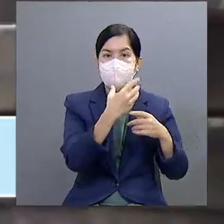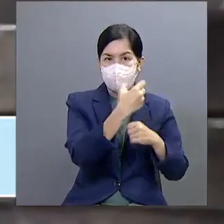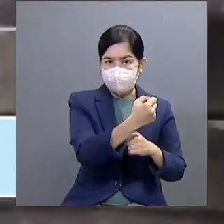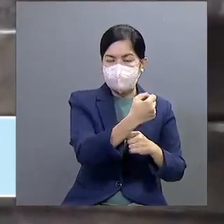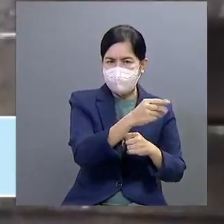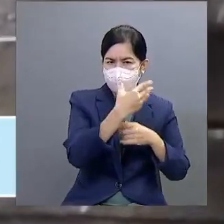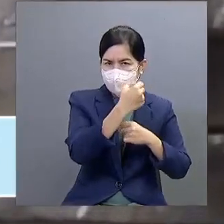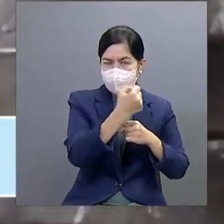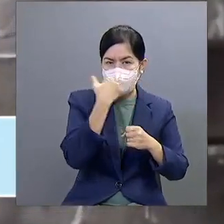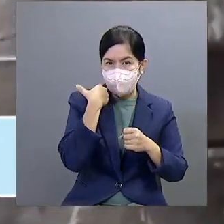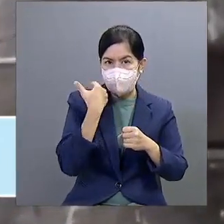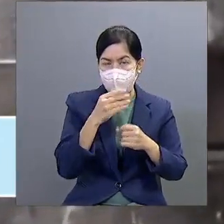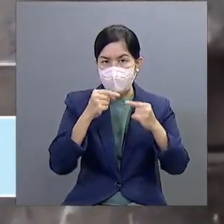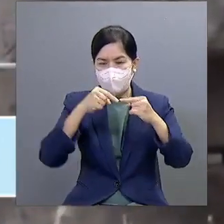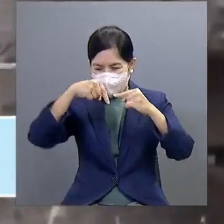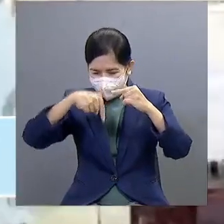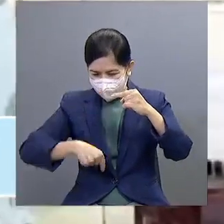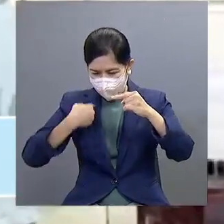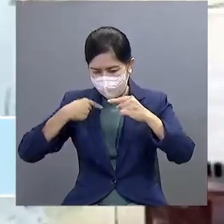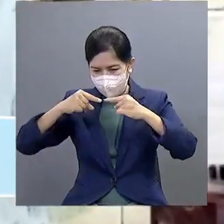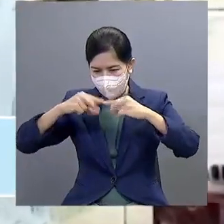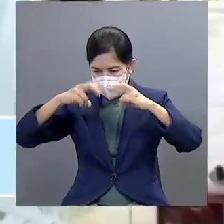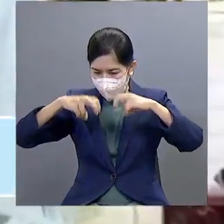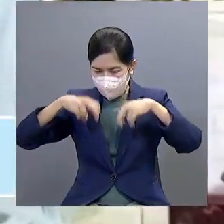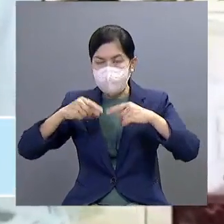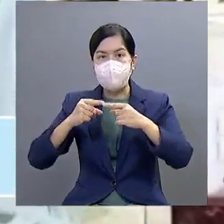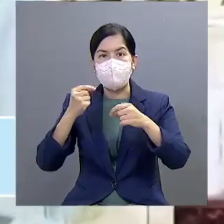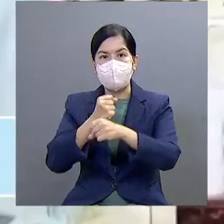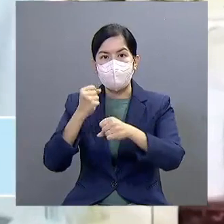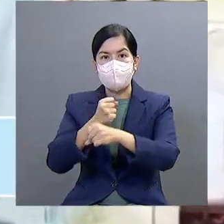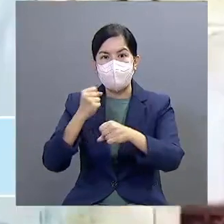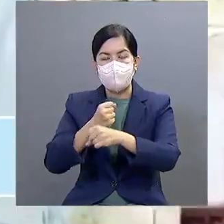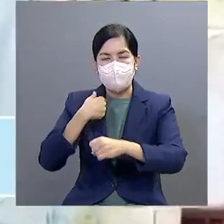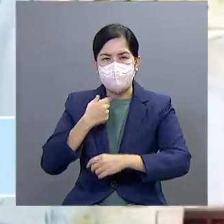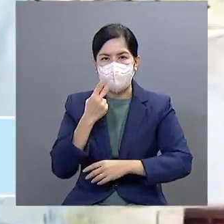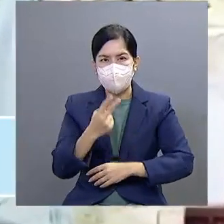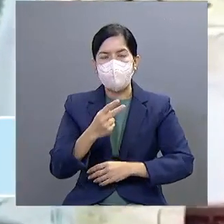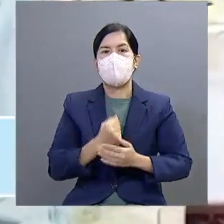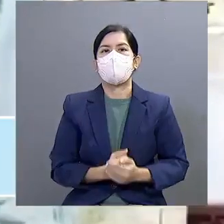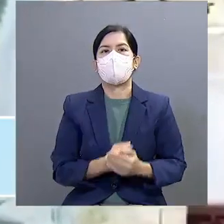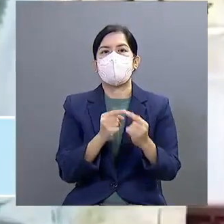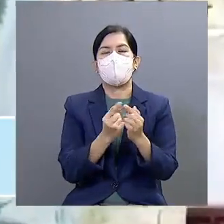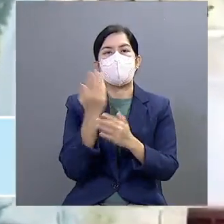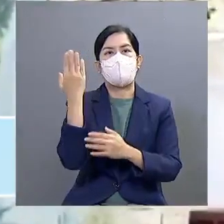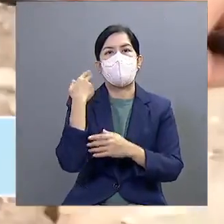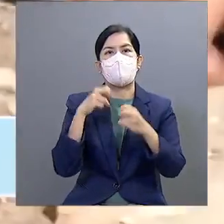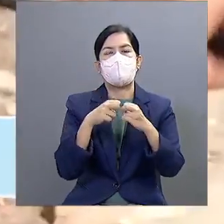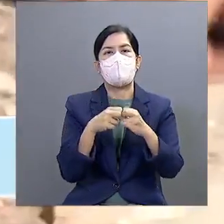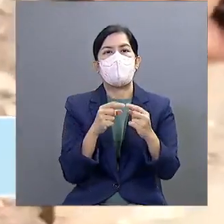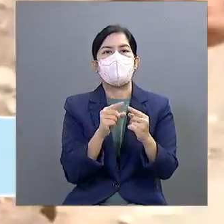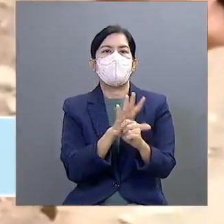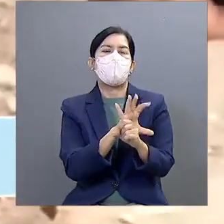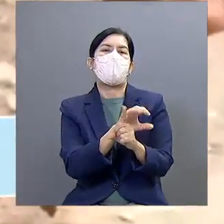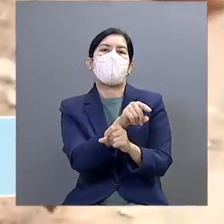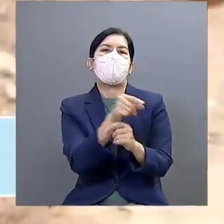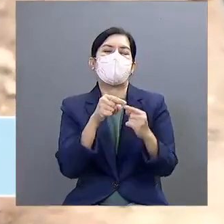กซึ้งถึงแก่นการตีมีด ถูกต้อง ก็คือช่วงโควิด19ครับ ใช่ ใครอยากจะเรียนรู้อะไรปลดแอกความคิดตัวเองในช่วงนั้นแน่ๆทุกคนทุก